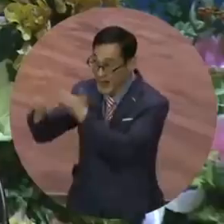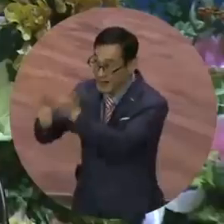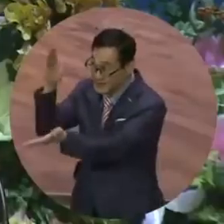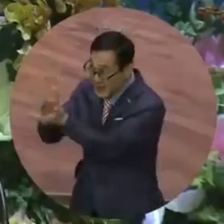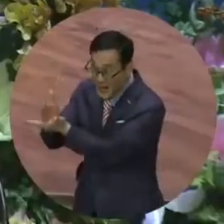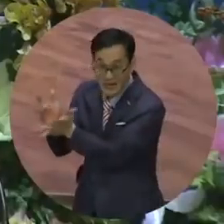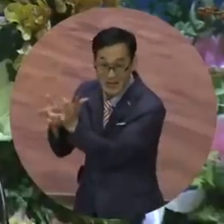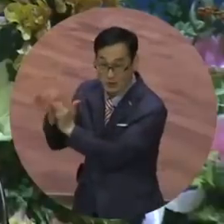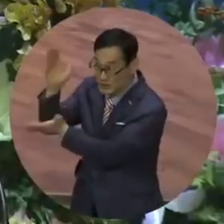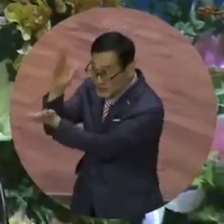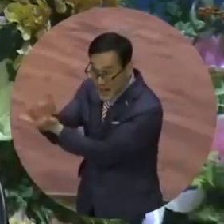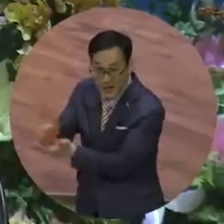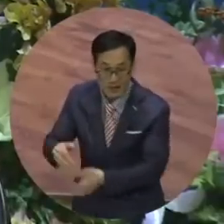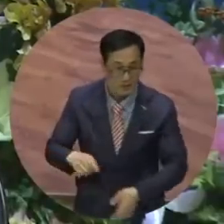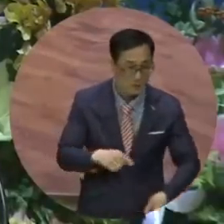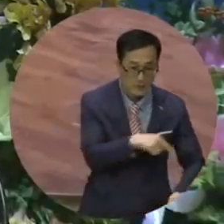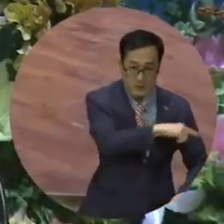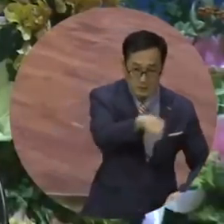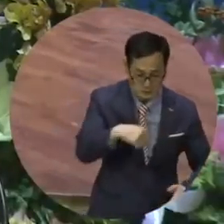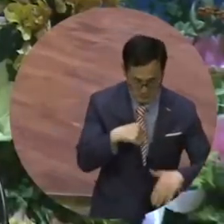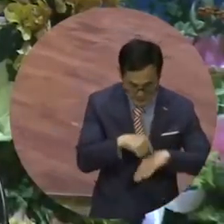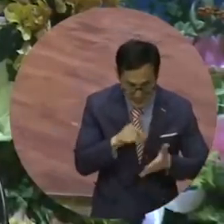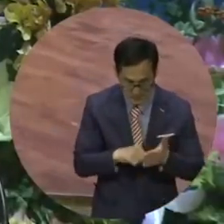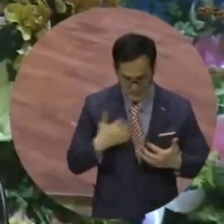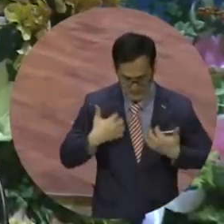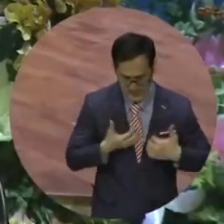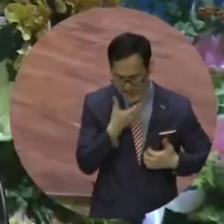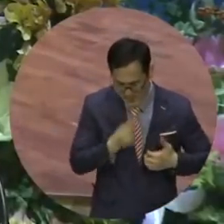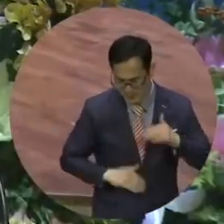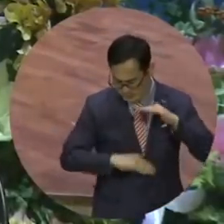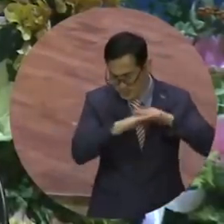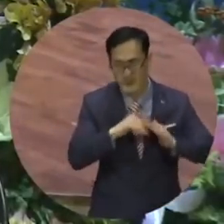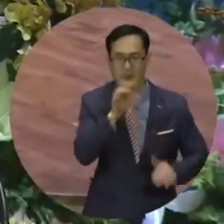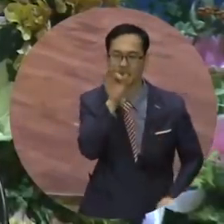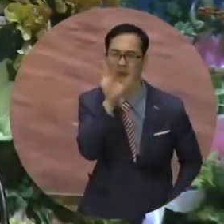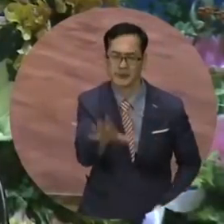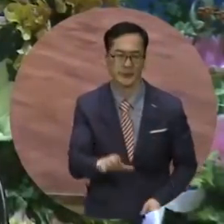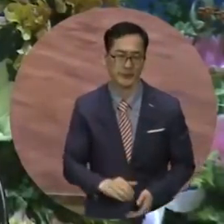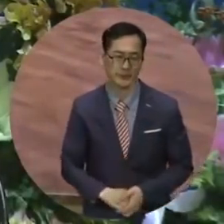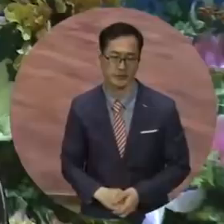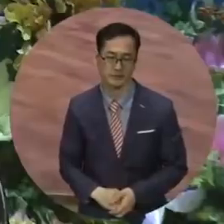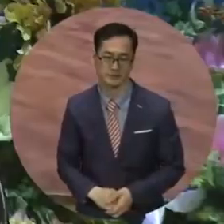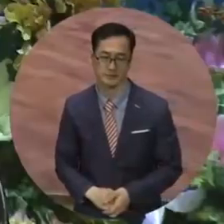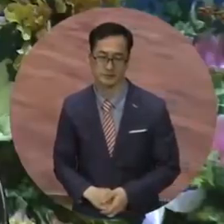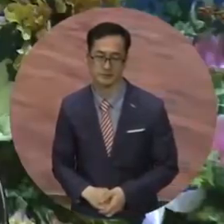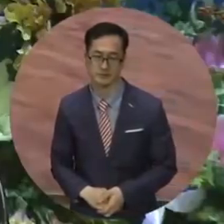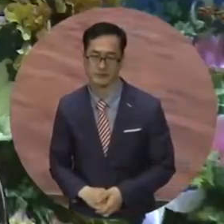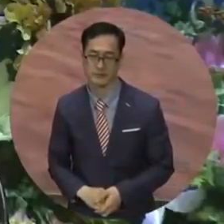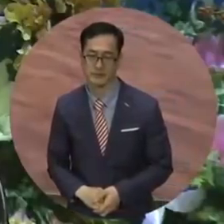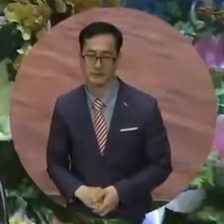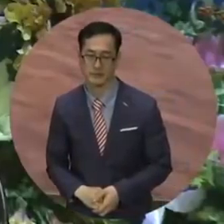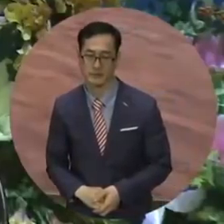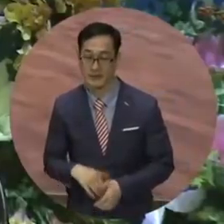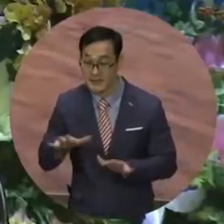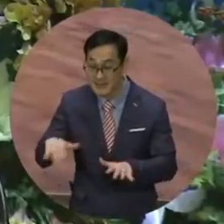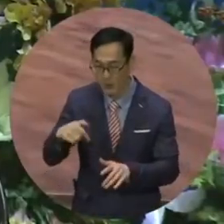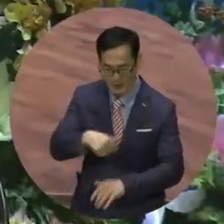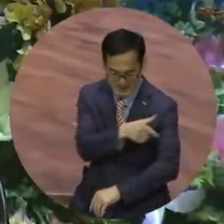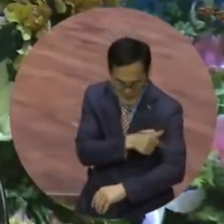여기 우리 장로님들, 여기 우리 신앙생활 잘 하시는 분들, 교회를 위해 헌신한 분들, 과거에 다 그랬던